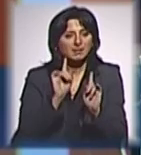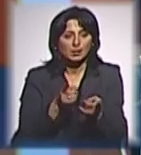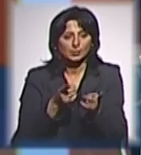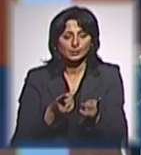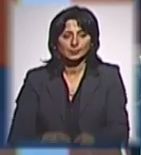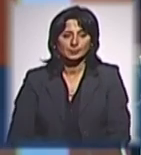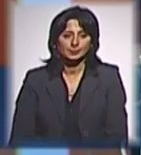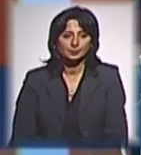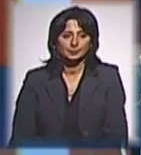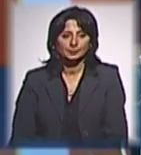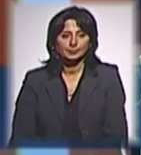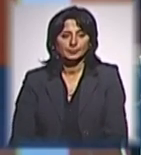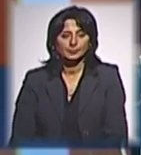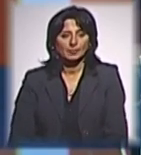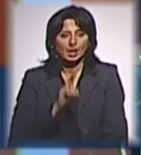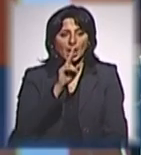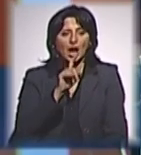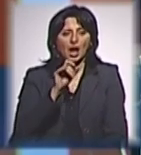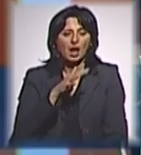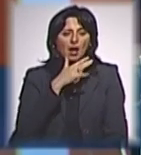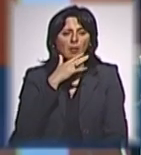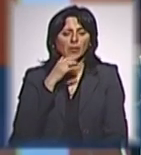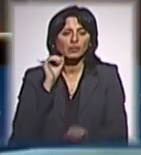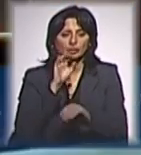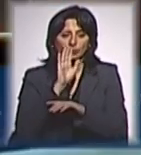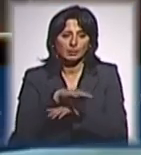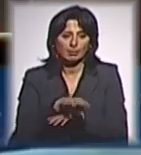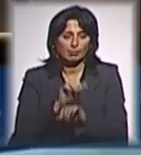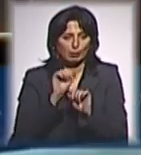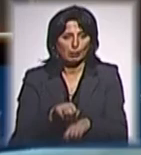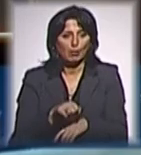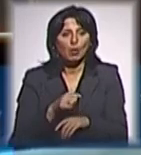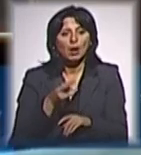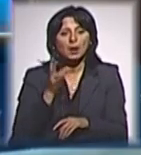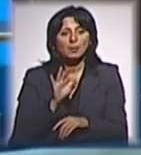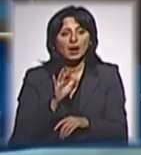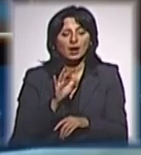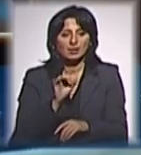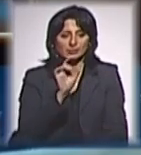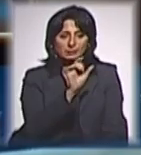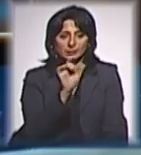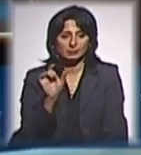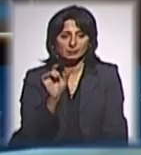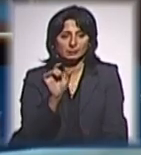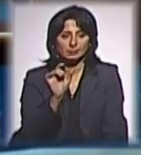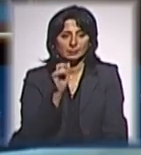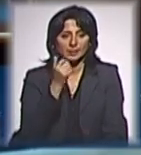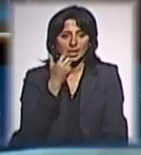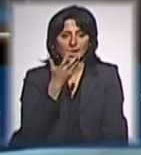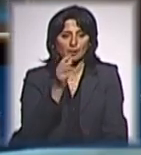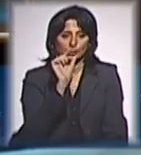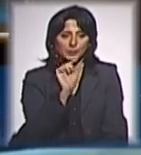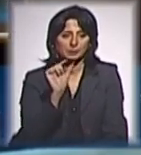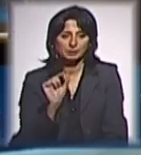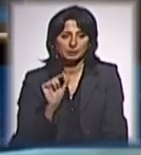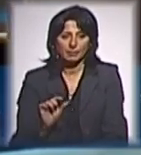არჩევანი? კახაზე მე ძალიან ბევრი შემიძლია ვისაუბრო, მაგრამ გამოვყოფ რამოდენიმე